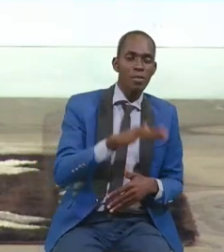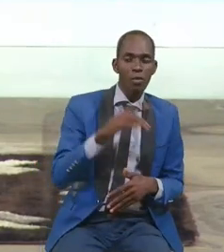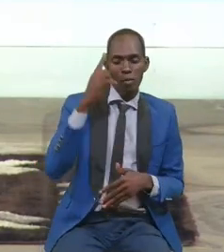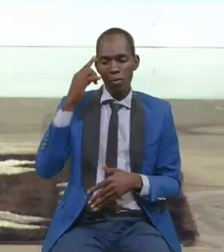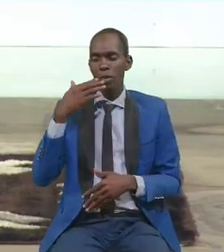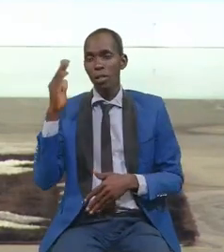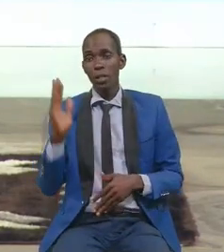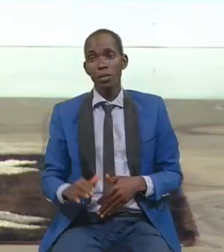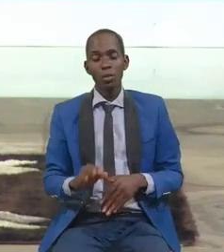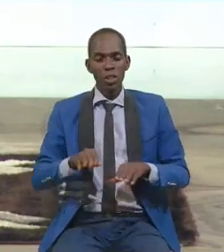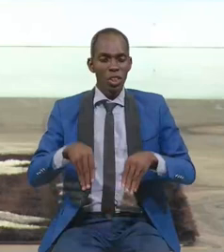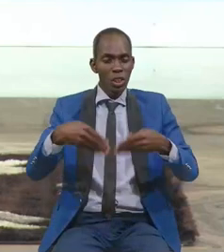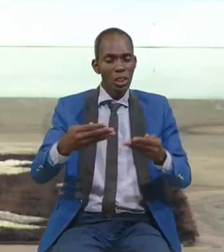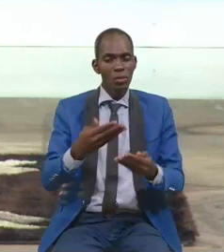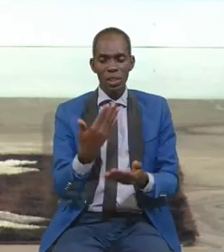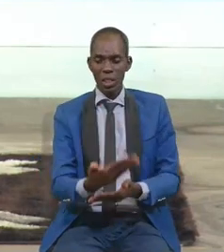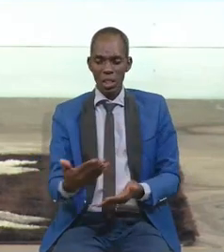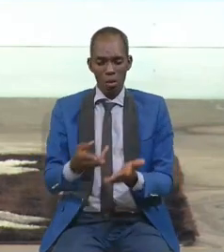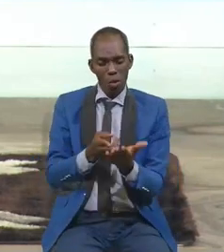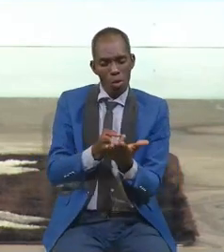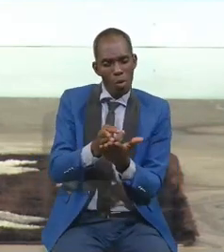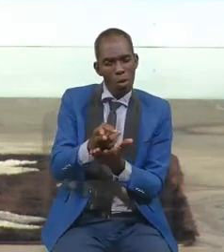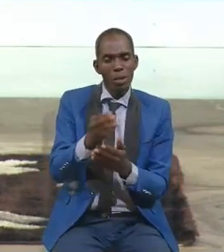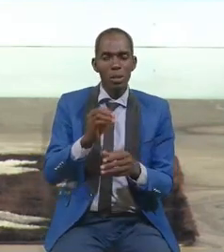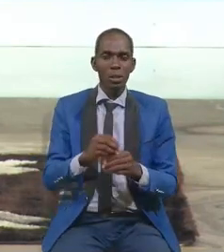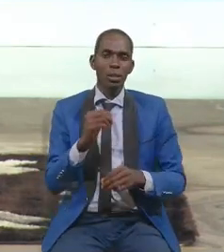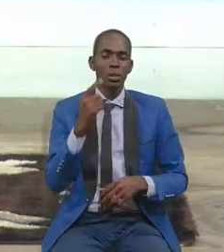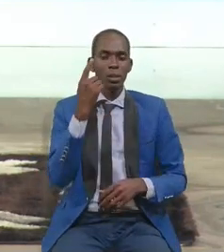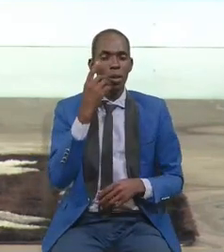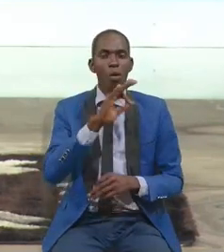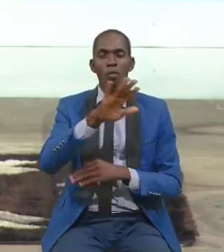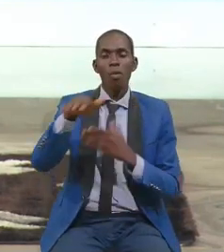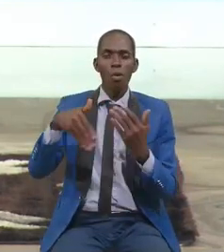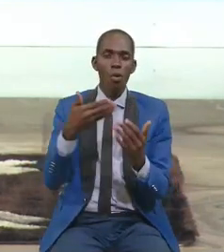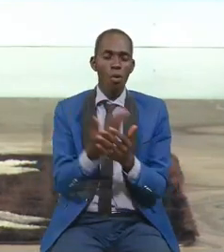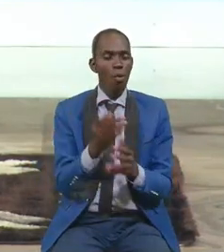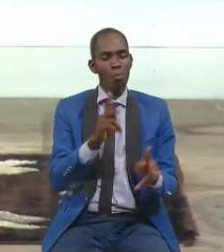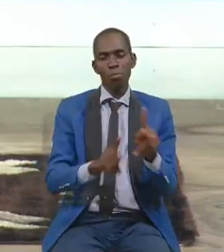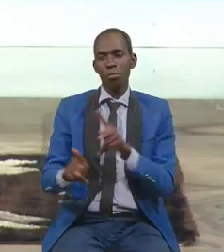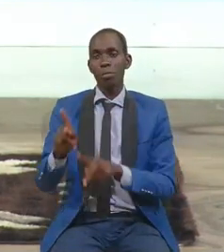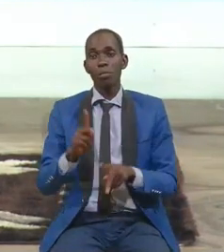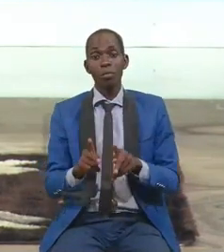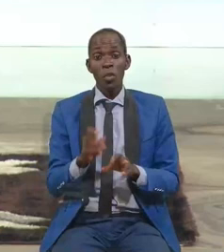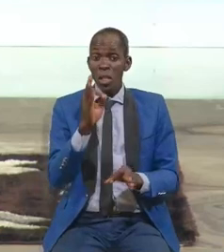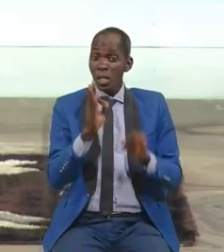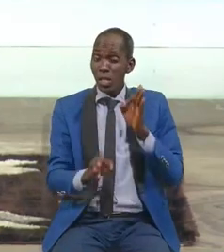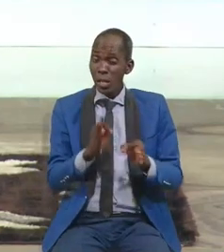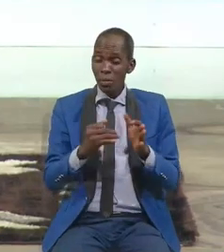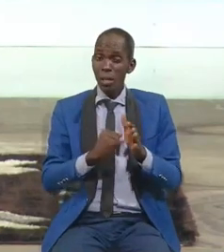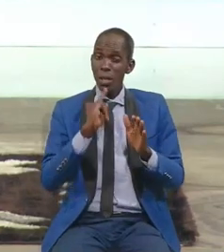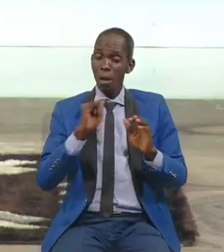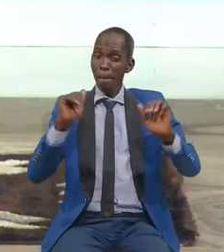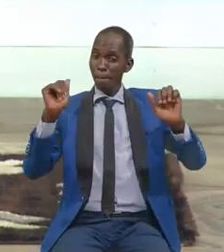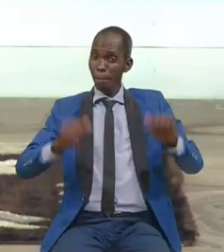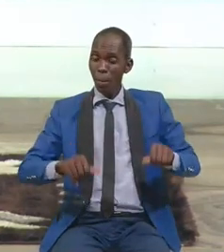est bien devant tous les hommes. S'il est possible, autant que cela